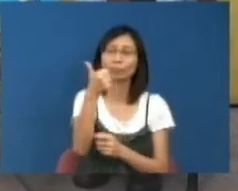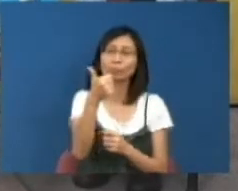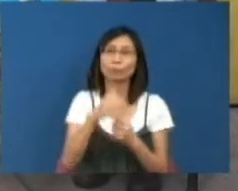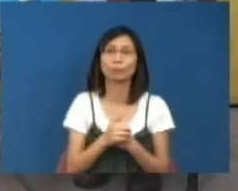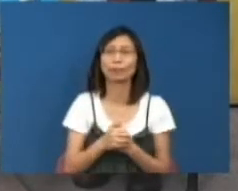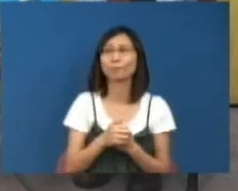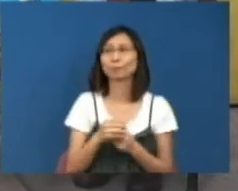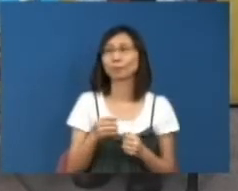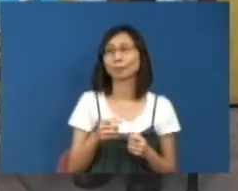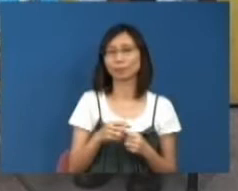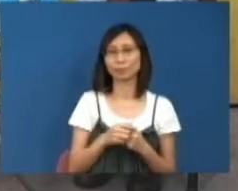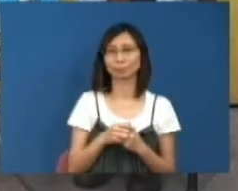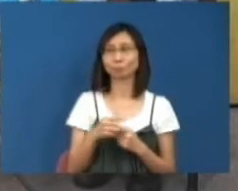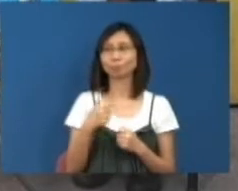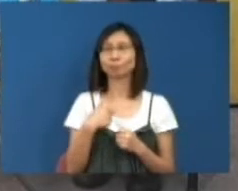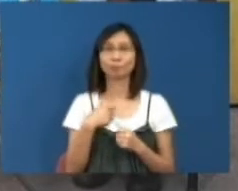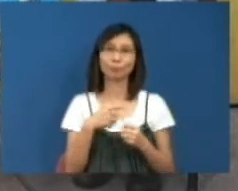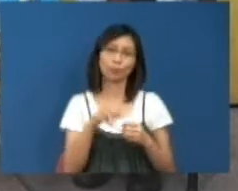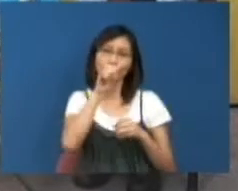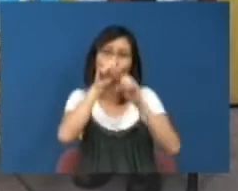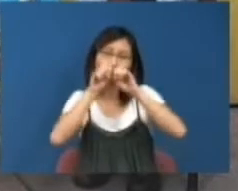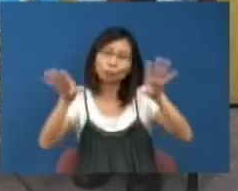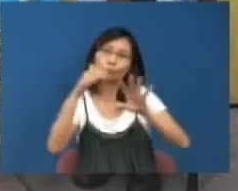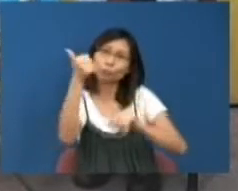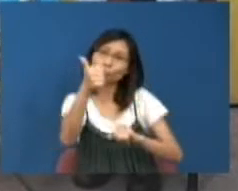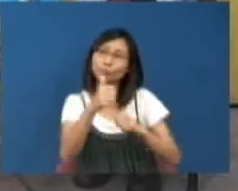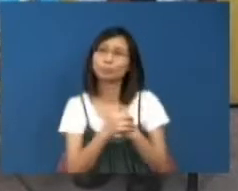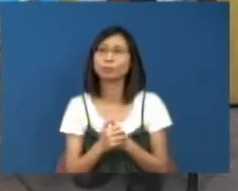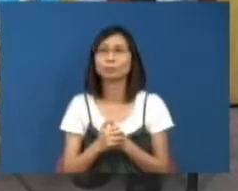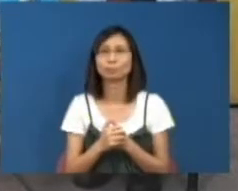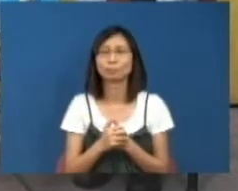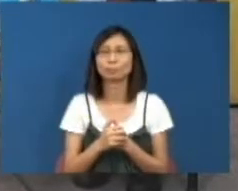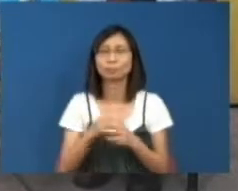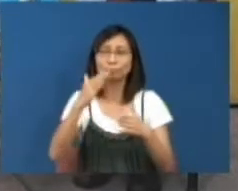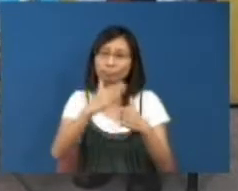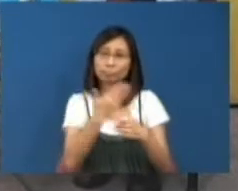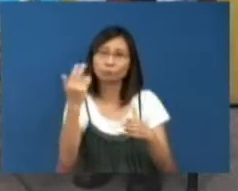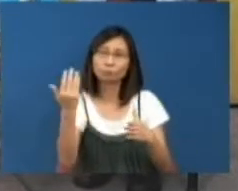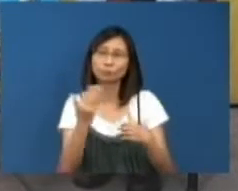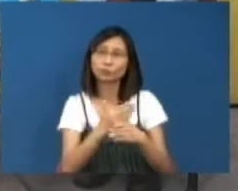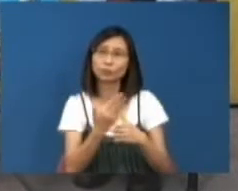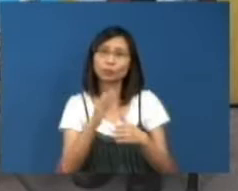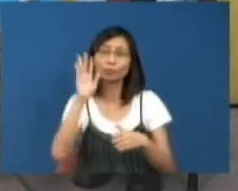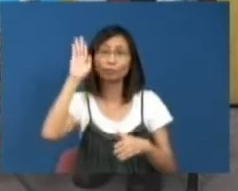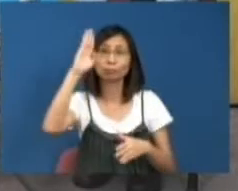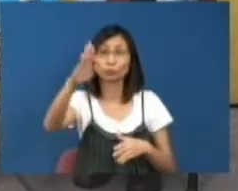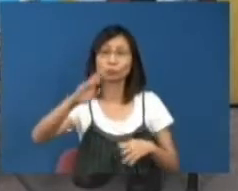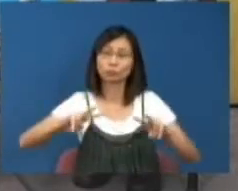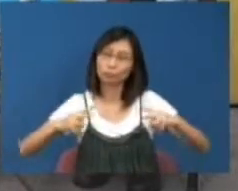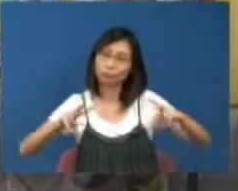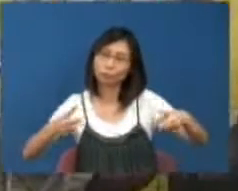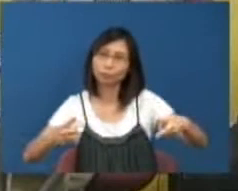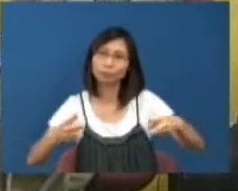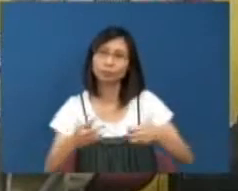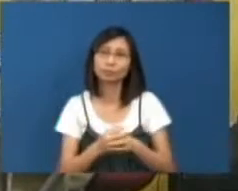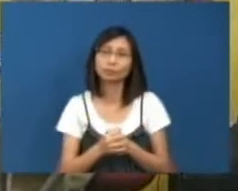兩得，兼且有埋廣告效益添。 係啊， 咁同埋咧就因為咧佢將來嘅發展咧就係做到